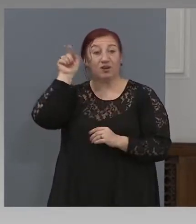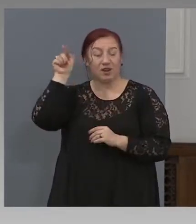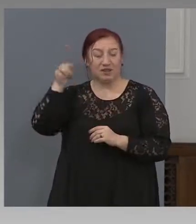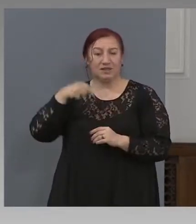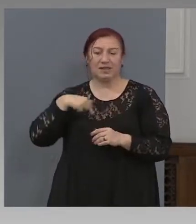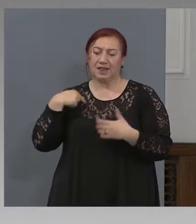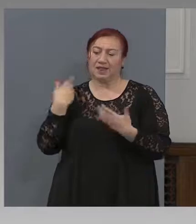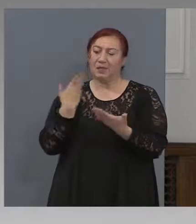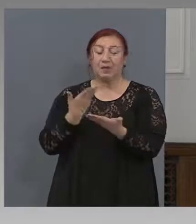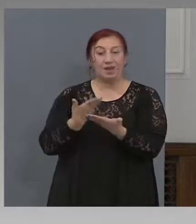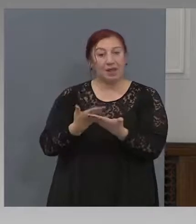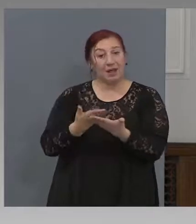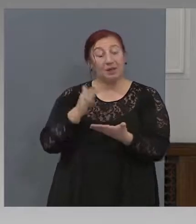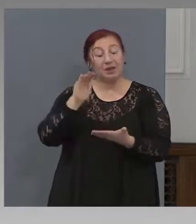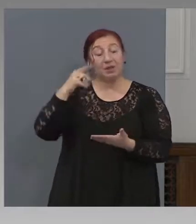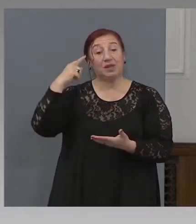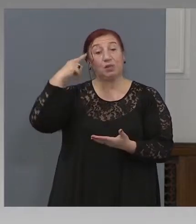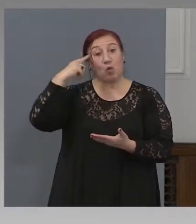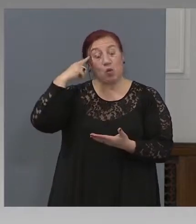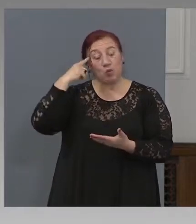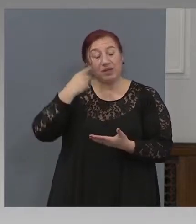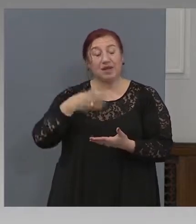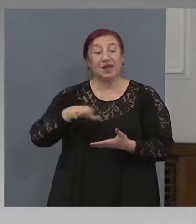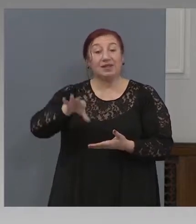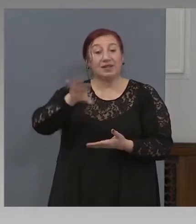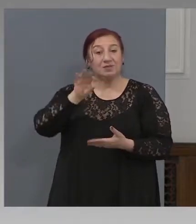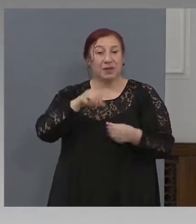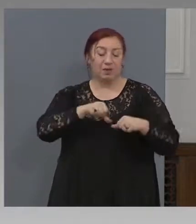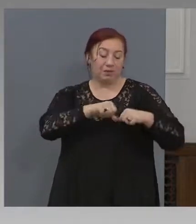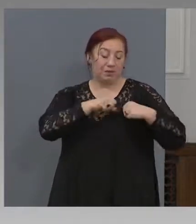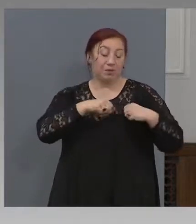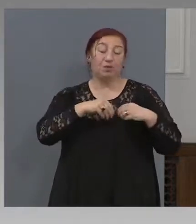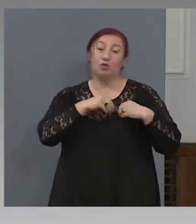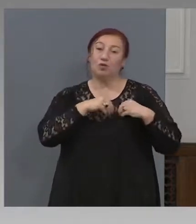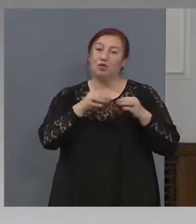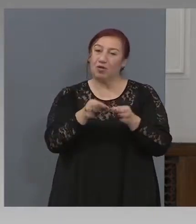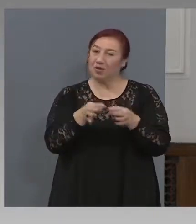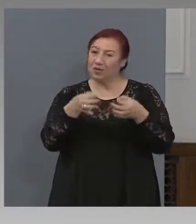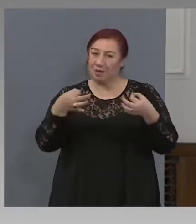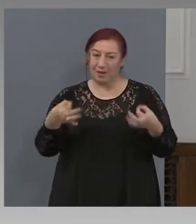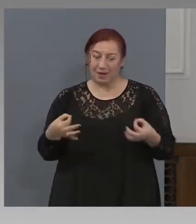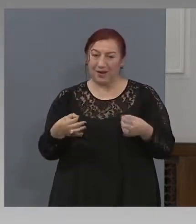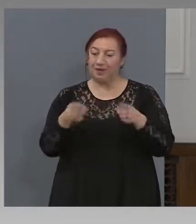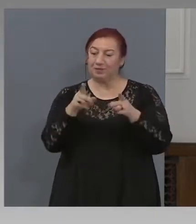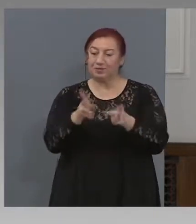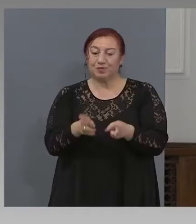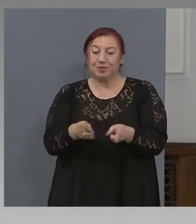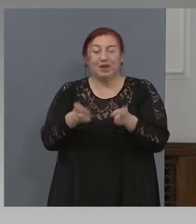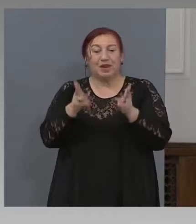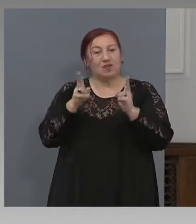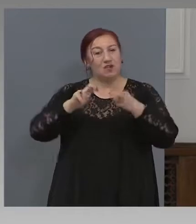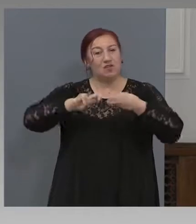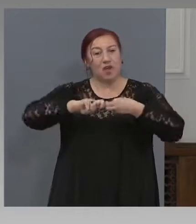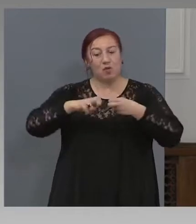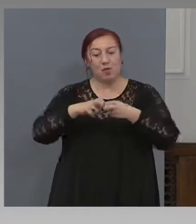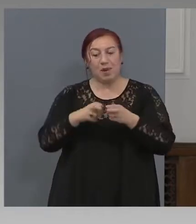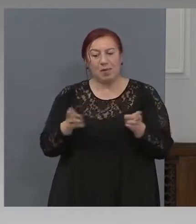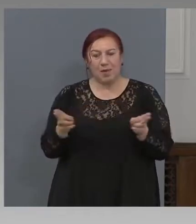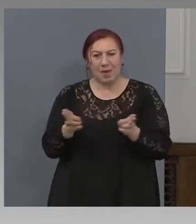умни, да изберем доброволни мерки, които решават проблемите